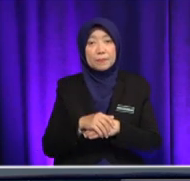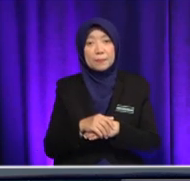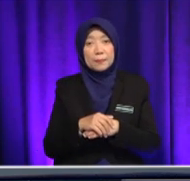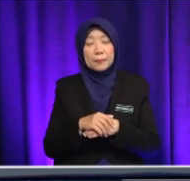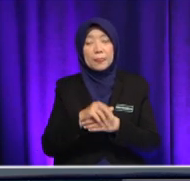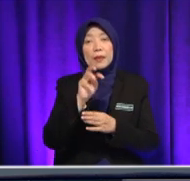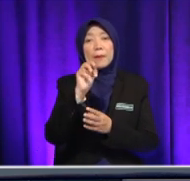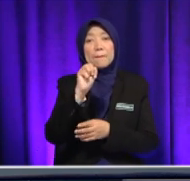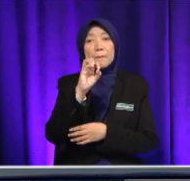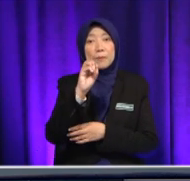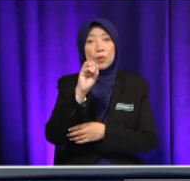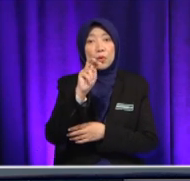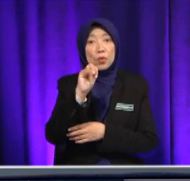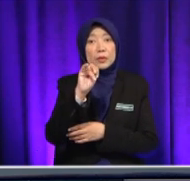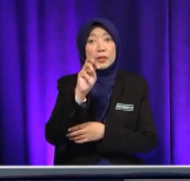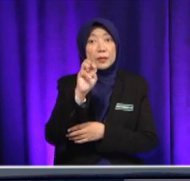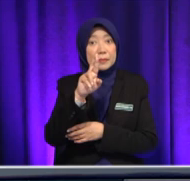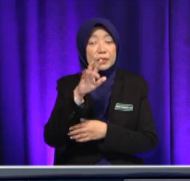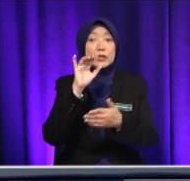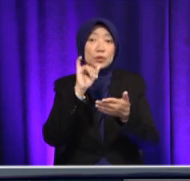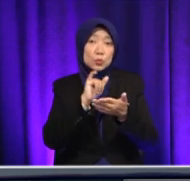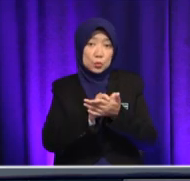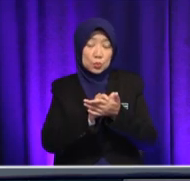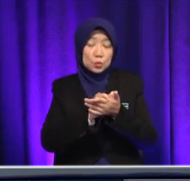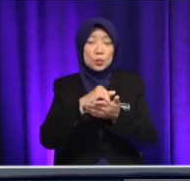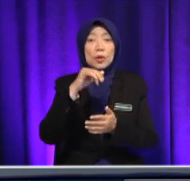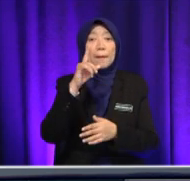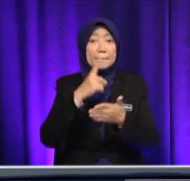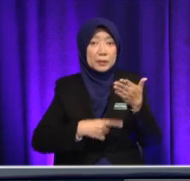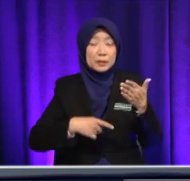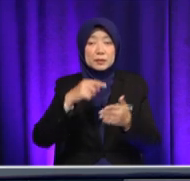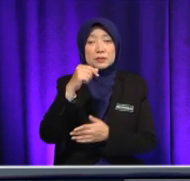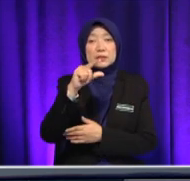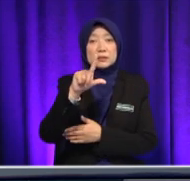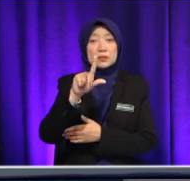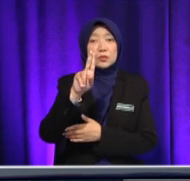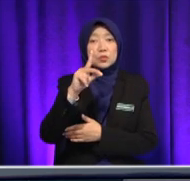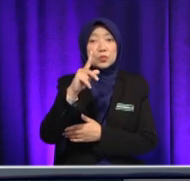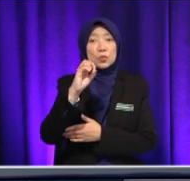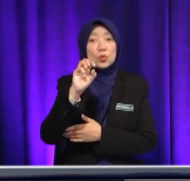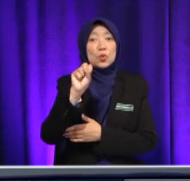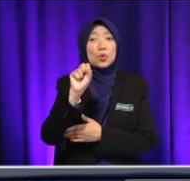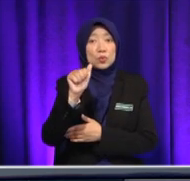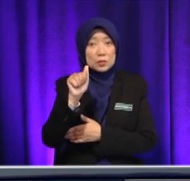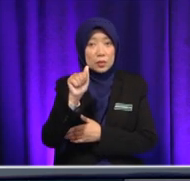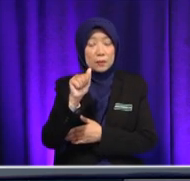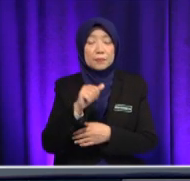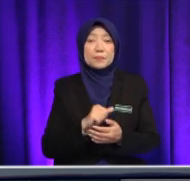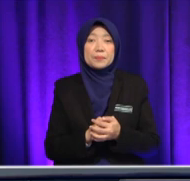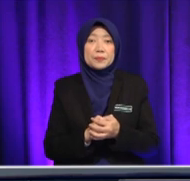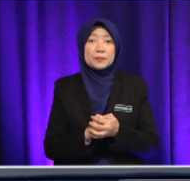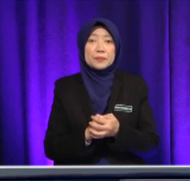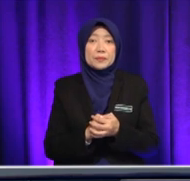adalah glukosa. Ah, baik. Kita tahu tadi kan monomer itu ada yang kecil-kecil-kecil, sambungan jadi yang besar. Ah, okay. So nak jadi kanji tadi,